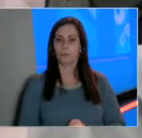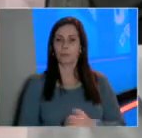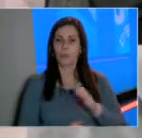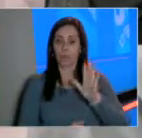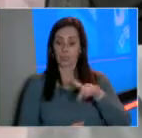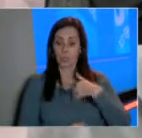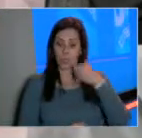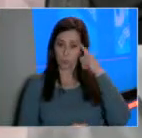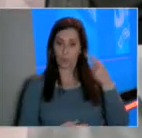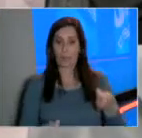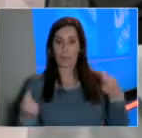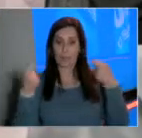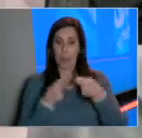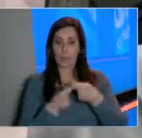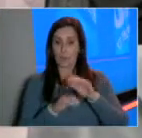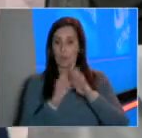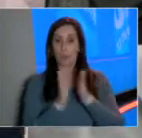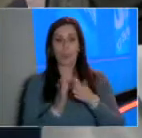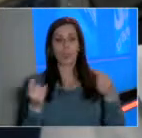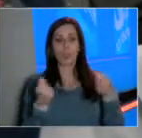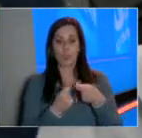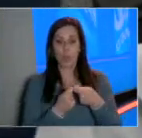אני חושבת שמבחינת, בכל מה שקשור